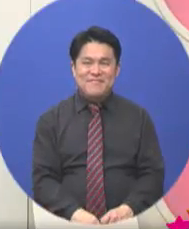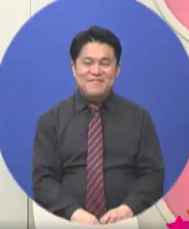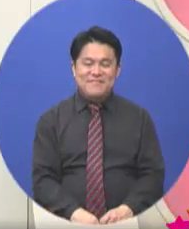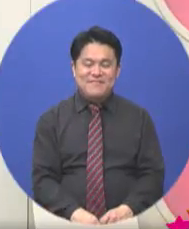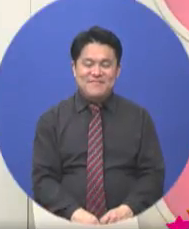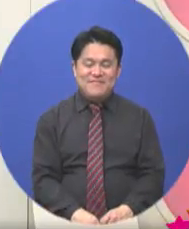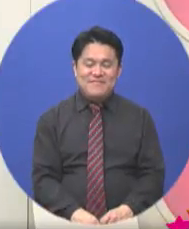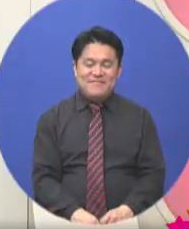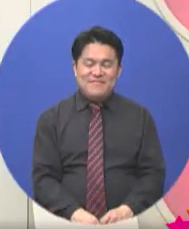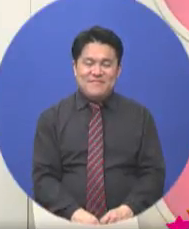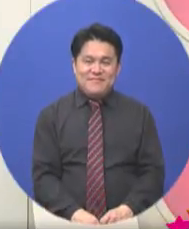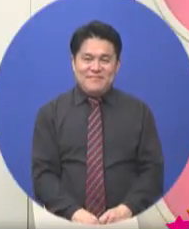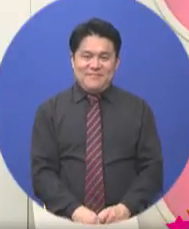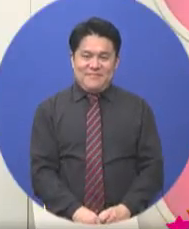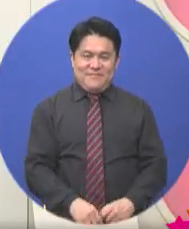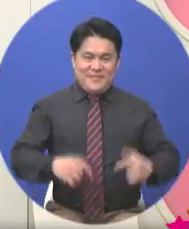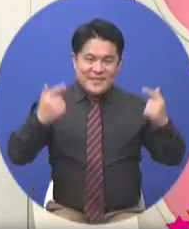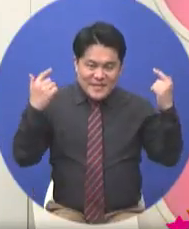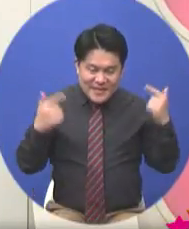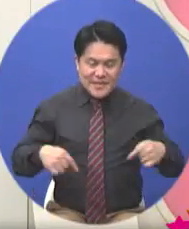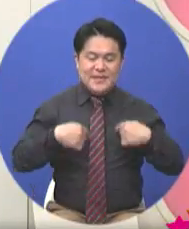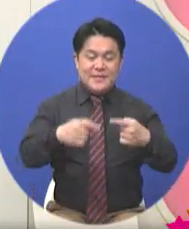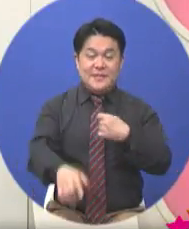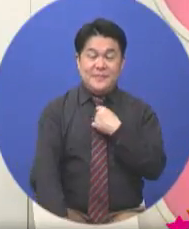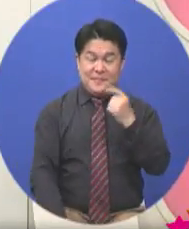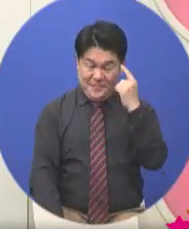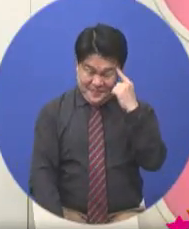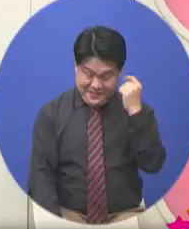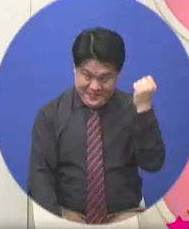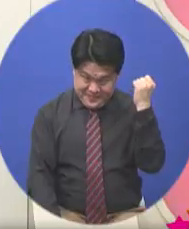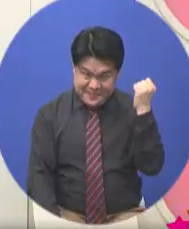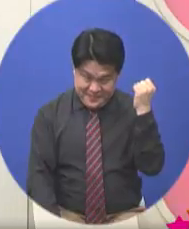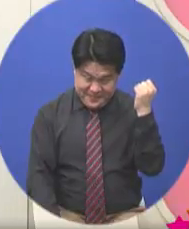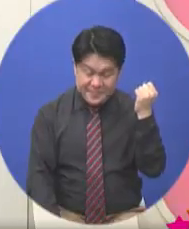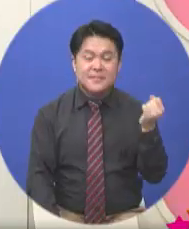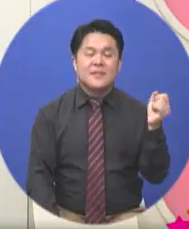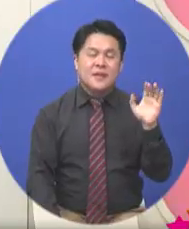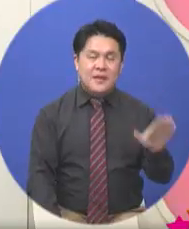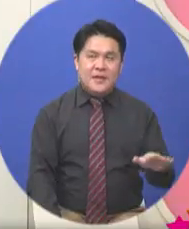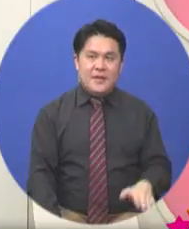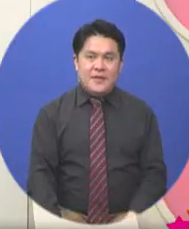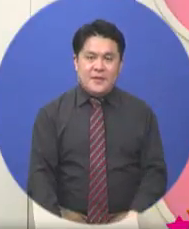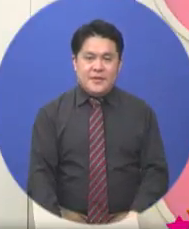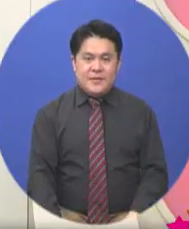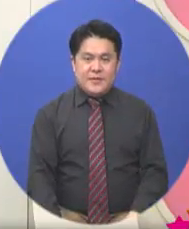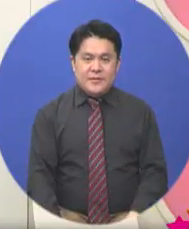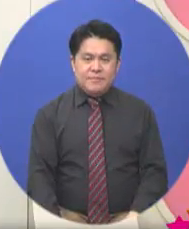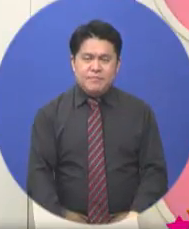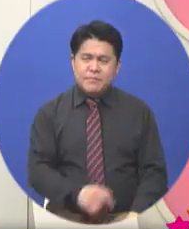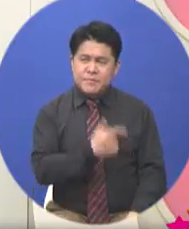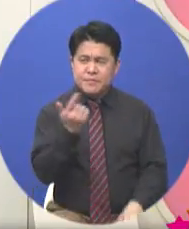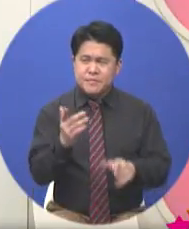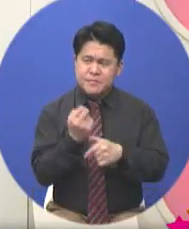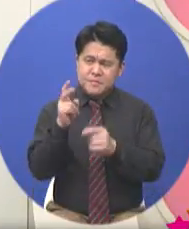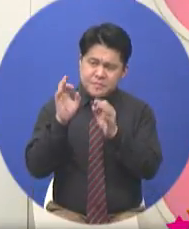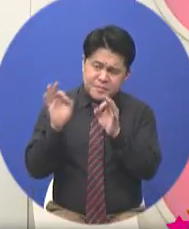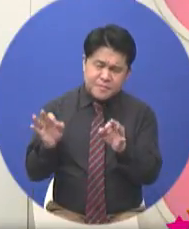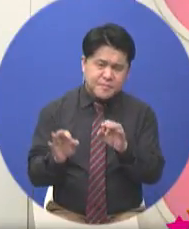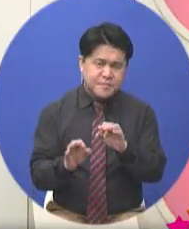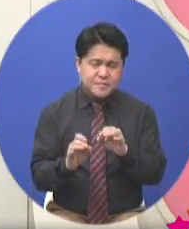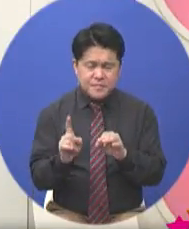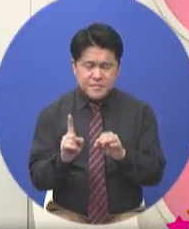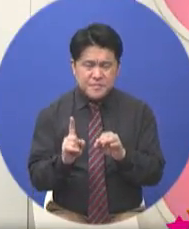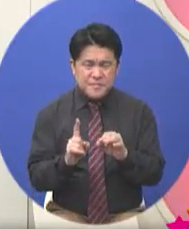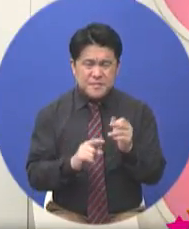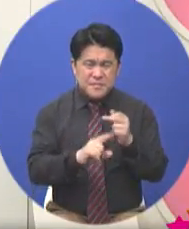예, 항시 참여하겠다는 생각은 항시 하고 있었는데요. 네. 예, 저녁에는 보는데 낮에는 시간이